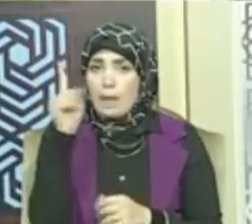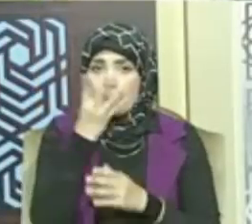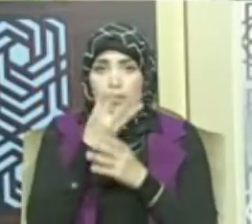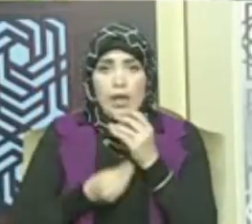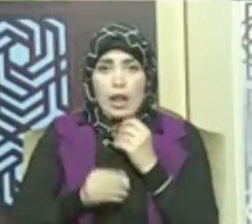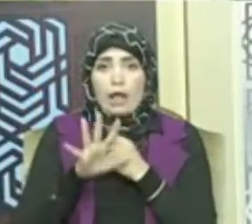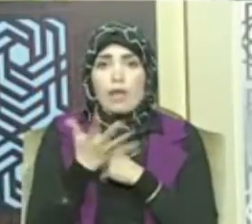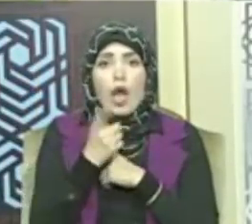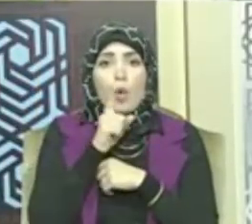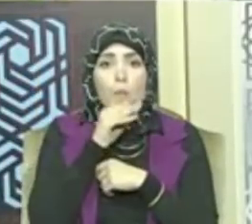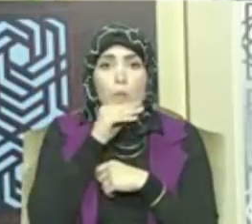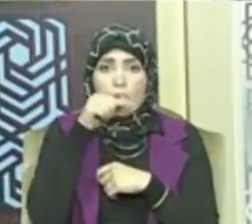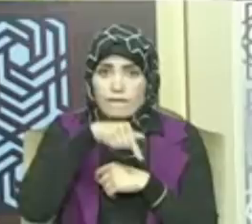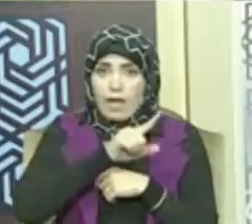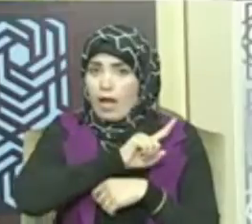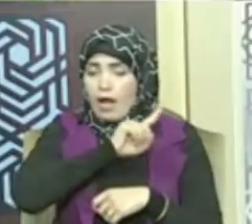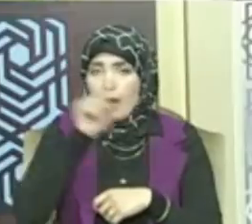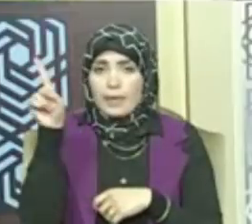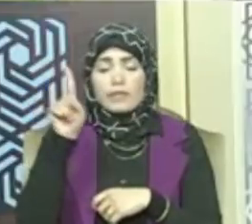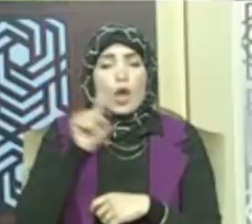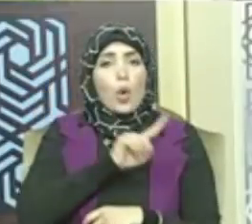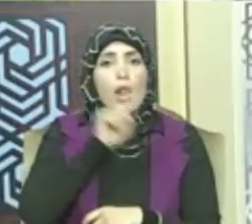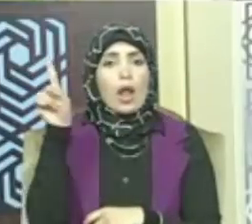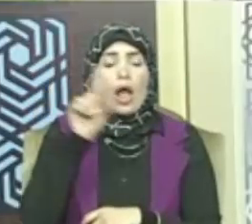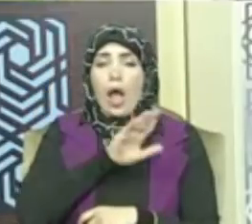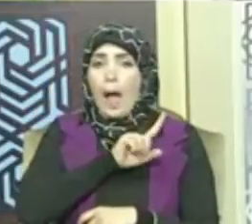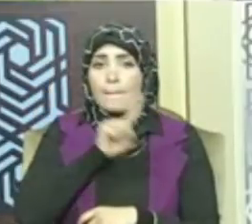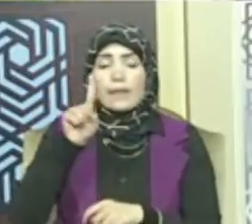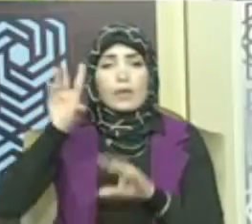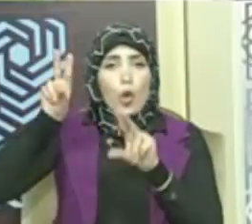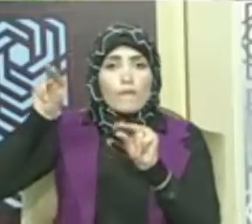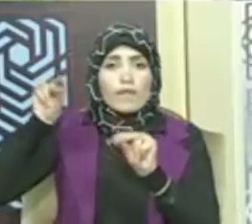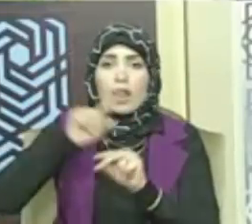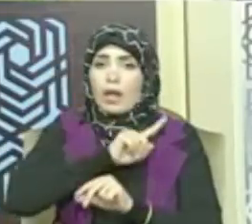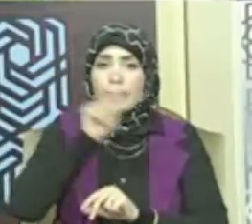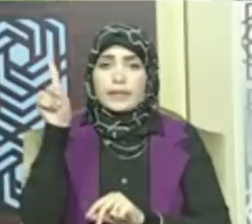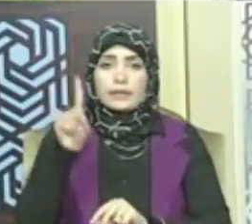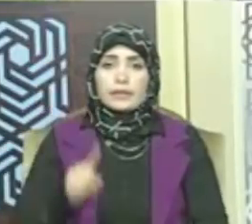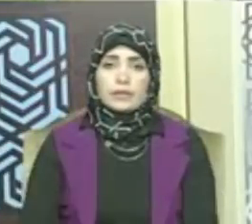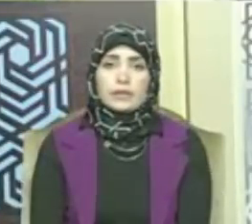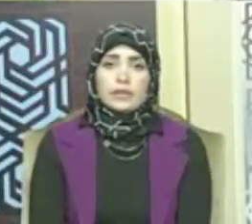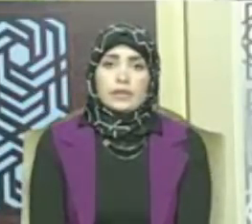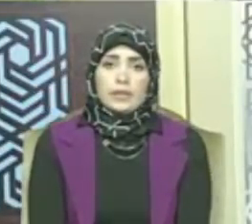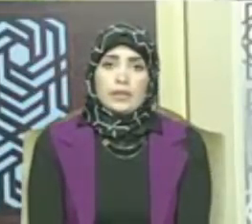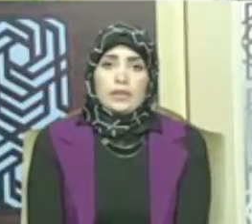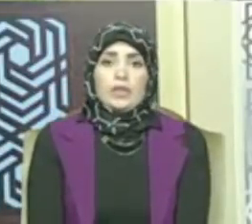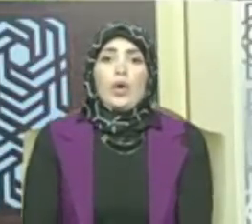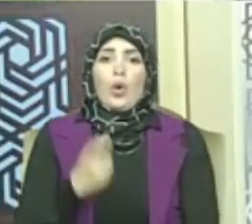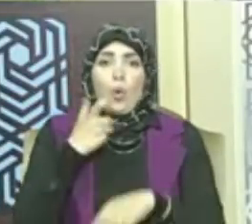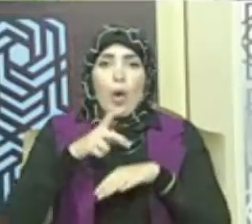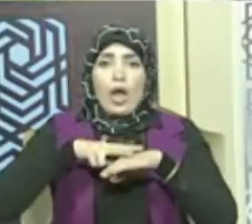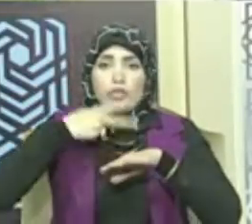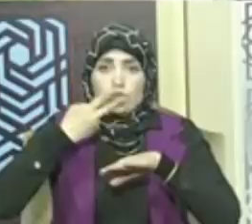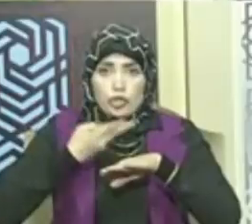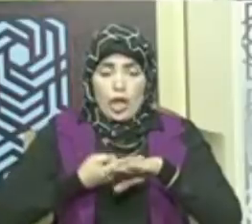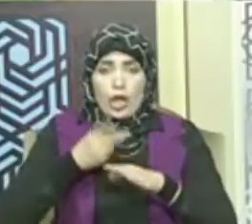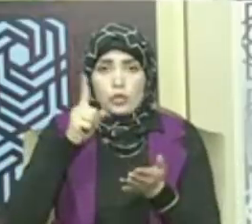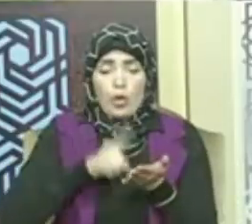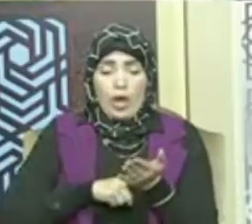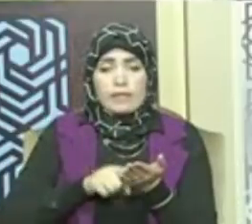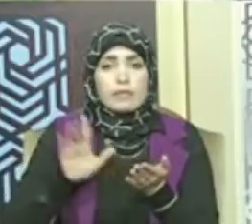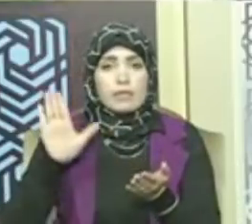لم يلد ولم يولد ولم يكن له كفوا أحد، وأشهد أن